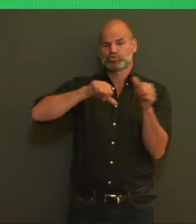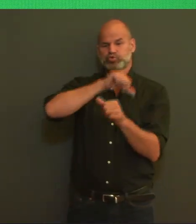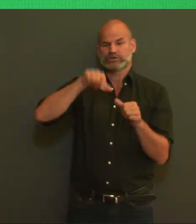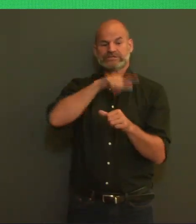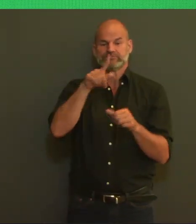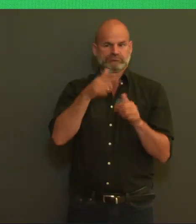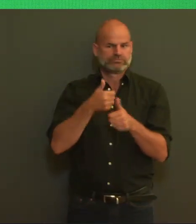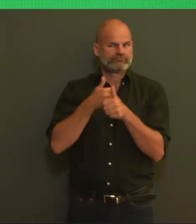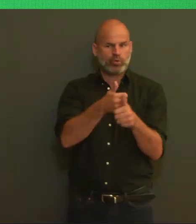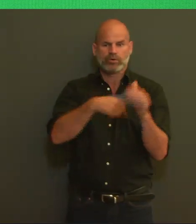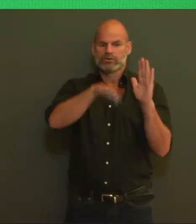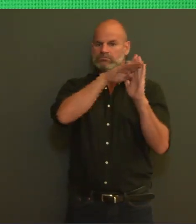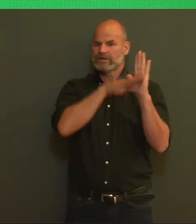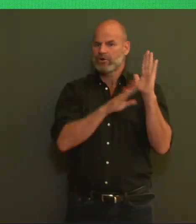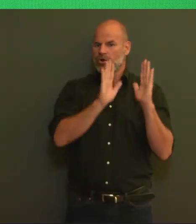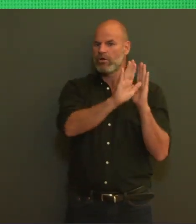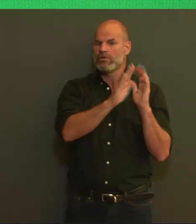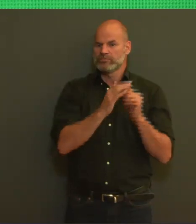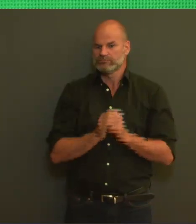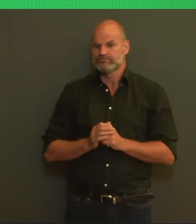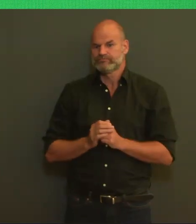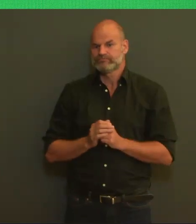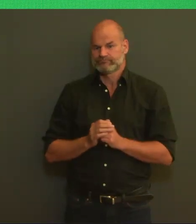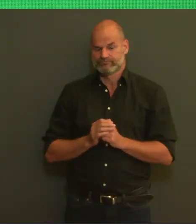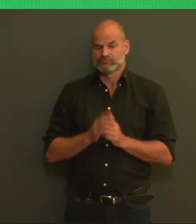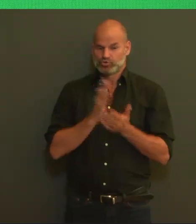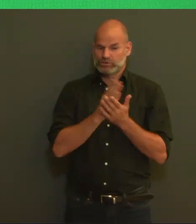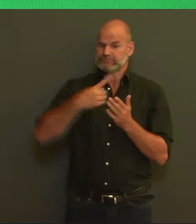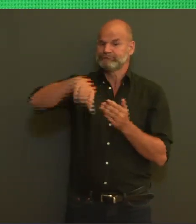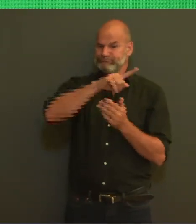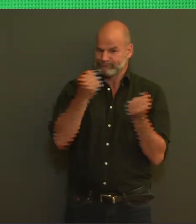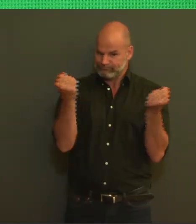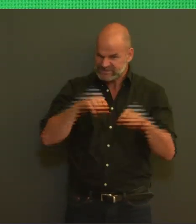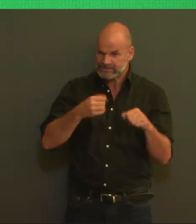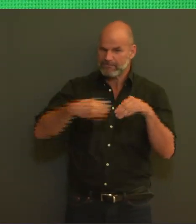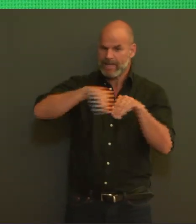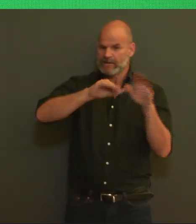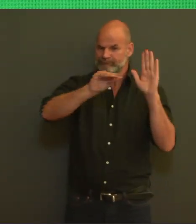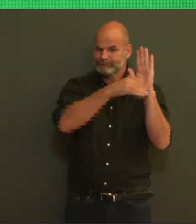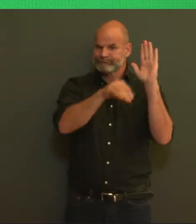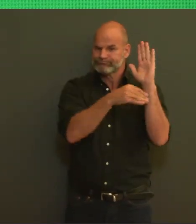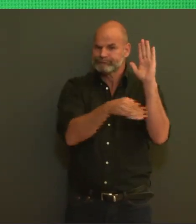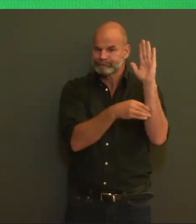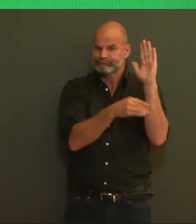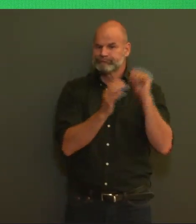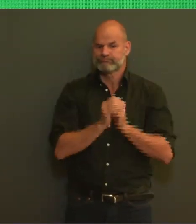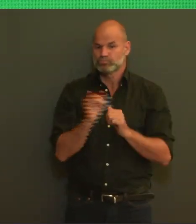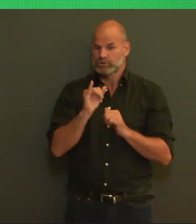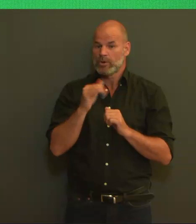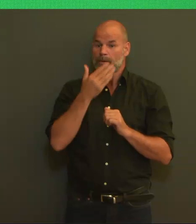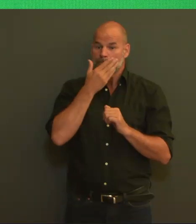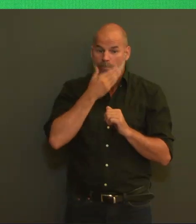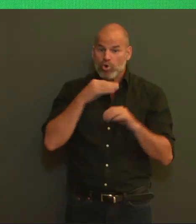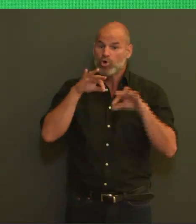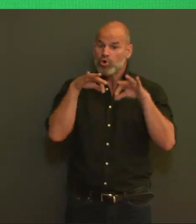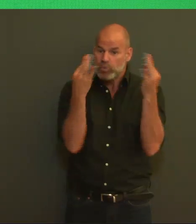bijkomende maatregelen genomen. Zo wordt een deel van de extra treinen die normaal worden ingelegd bij mooi weer geschrapt